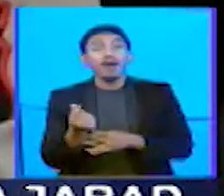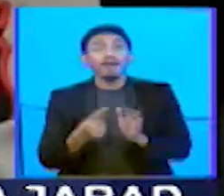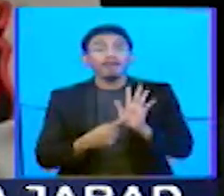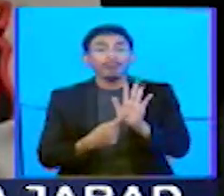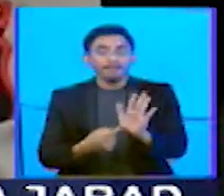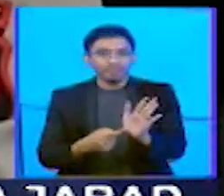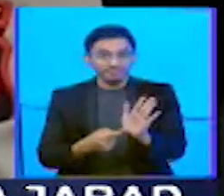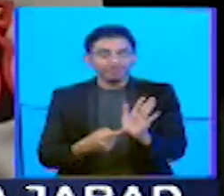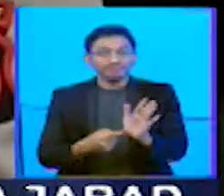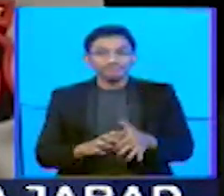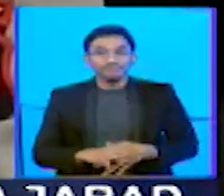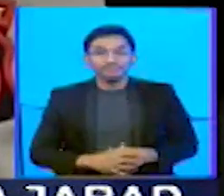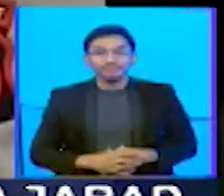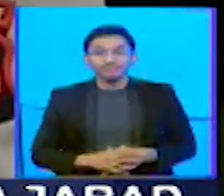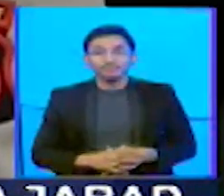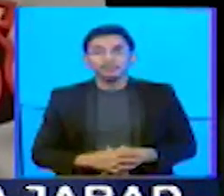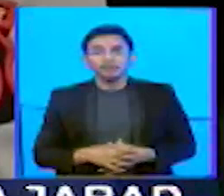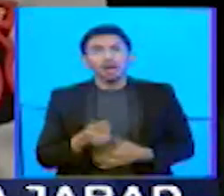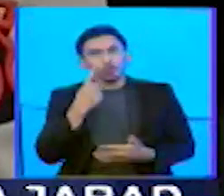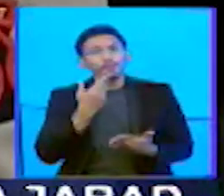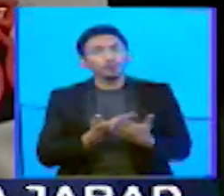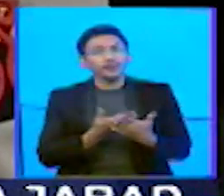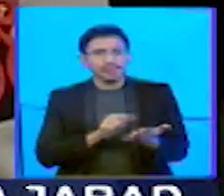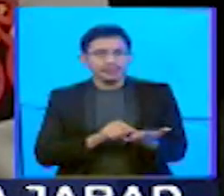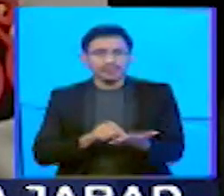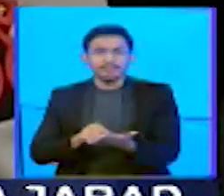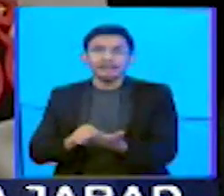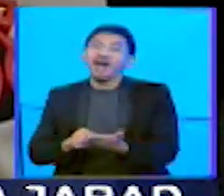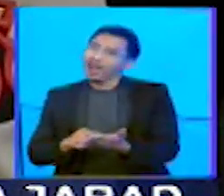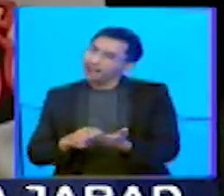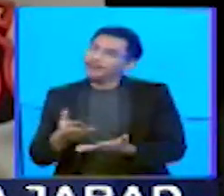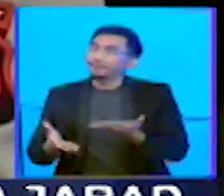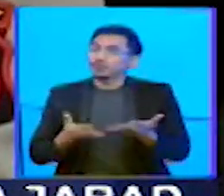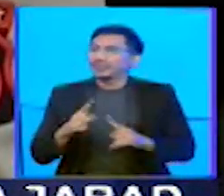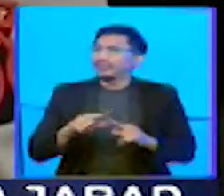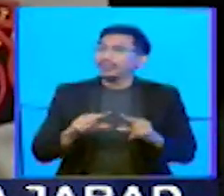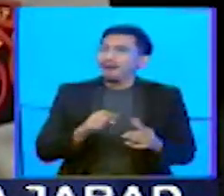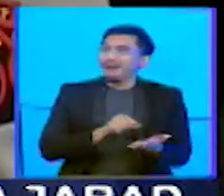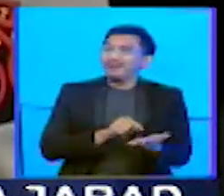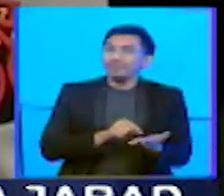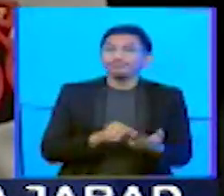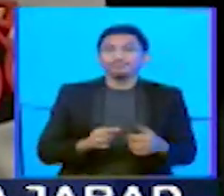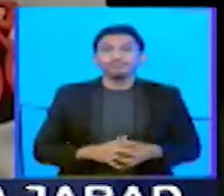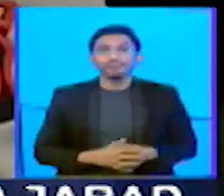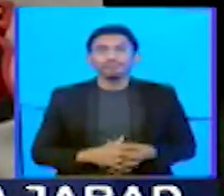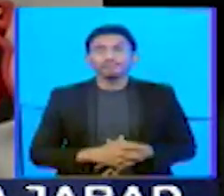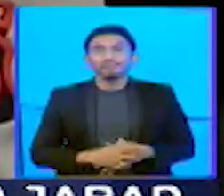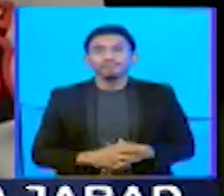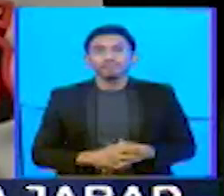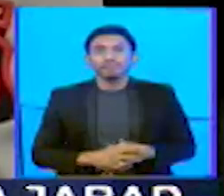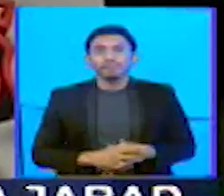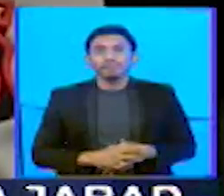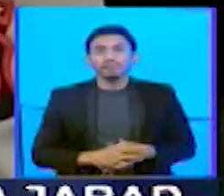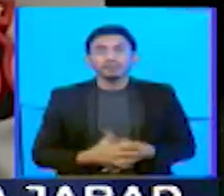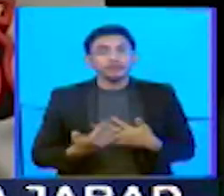nah ini rangkaian kegiatan kepada produksi srutistu sini sudah kita dapatkan